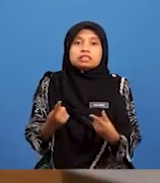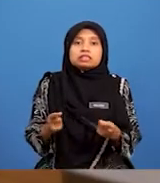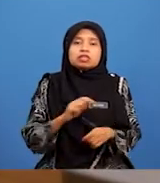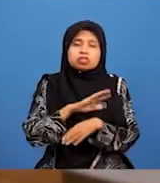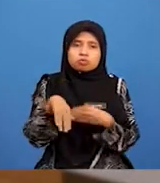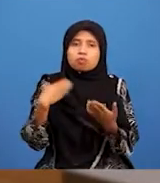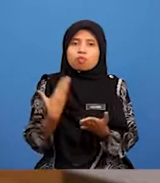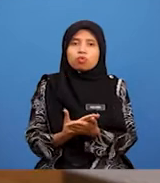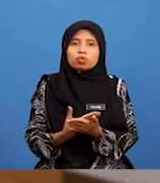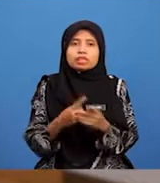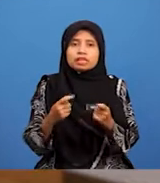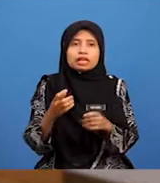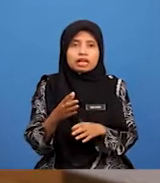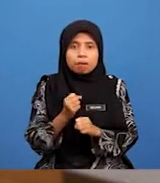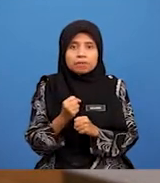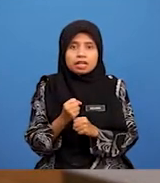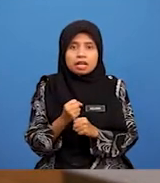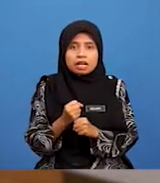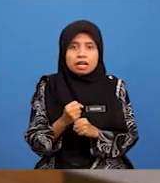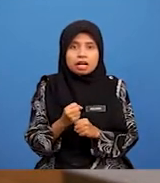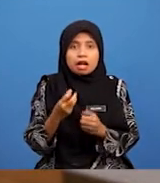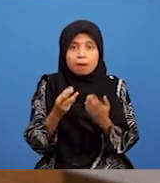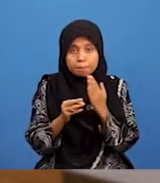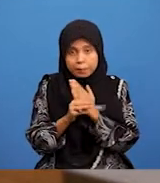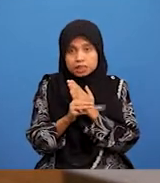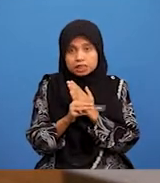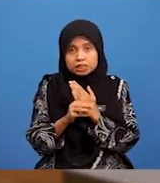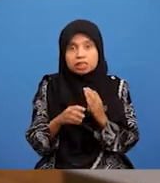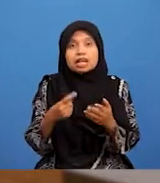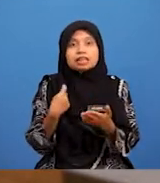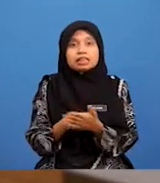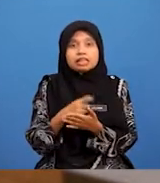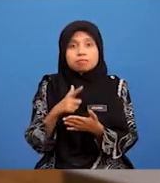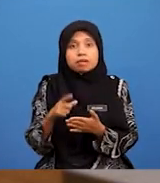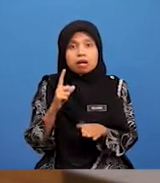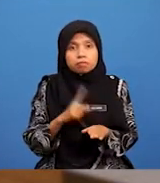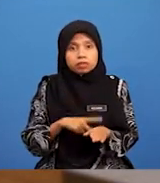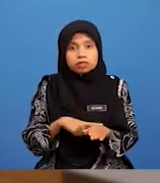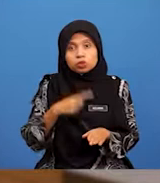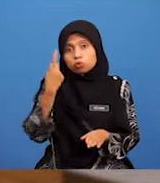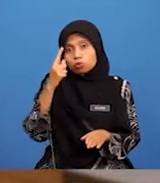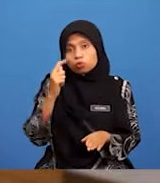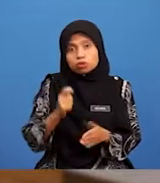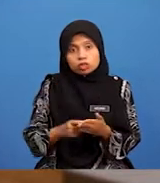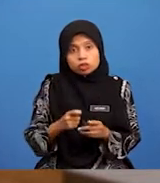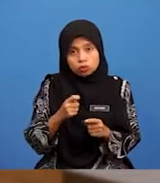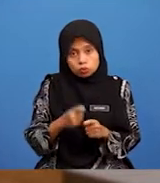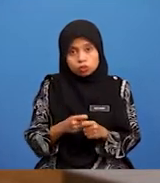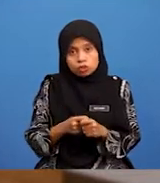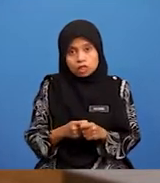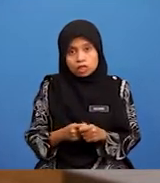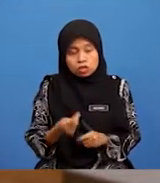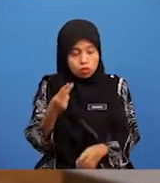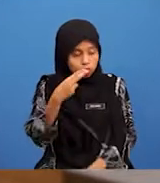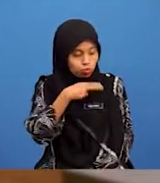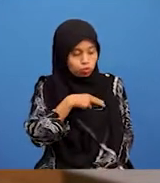Setelah segala pelarasan telah diambil kira, maka tibalah masa untuk menentukan untung